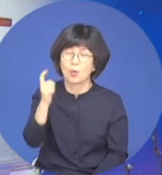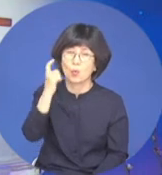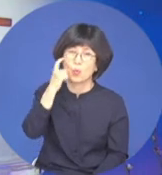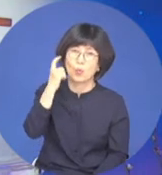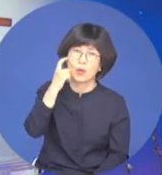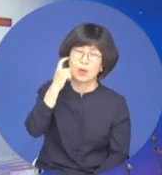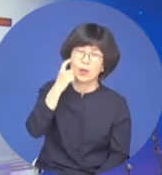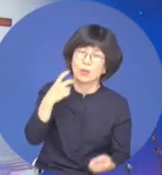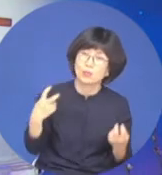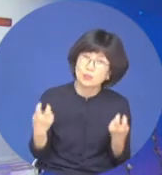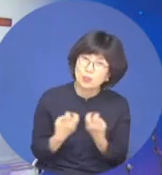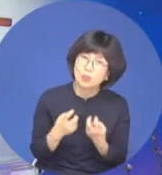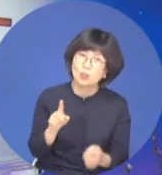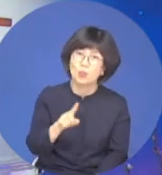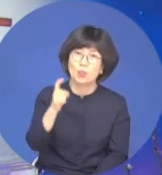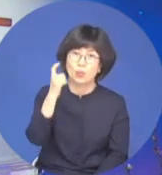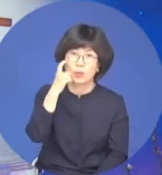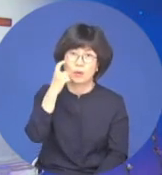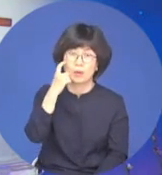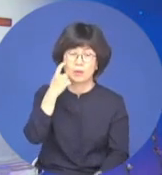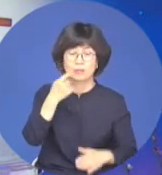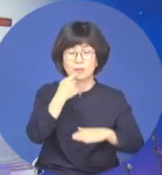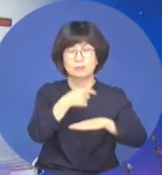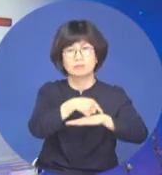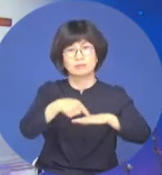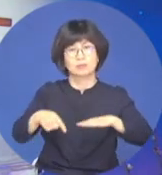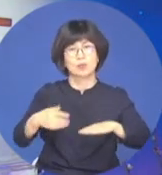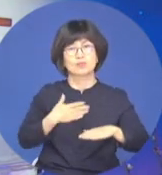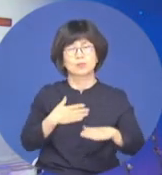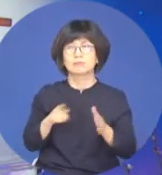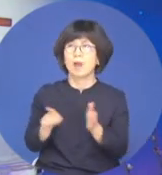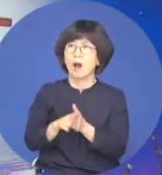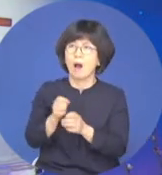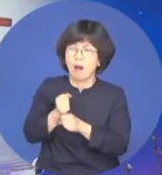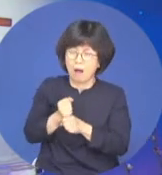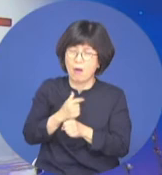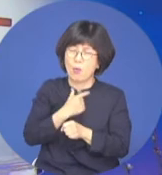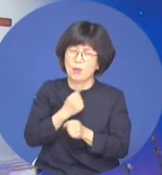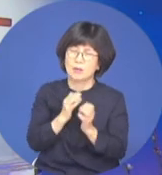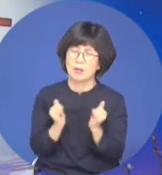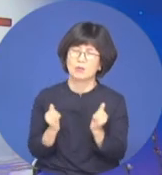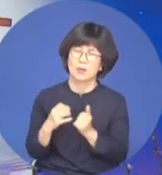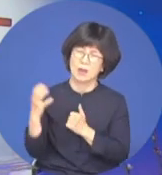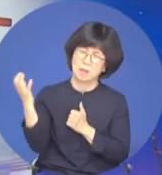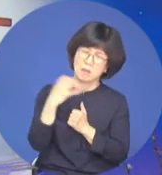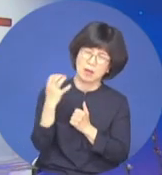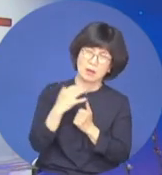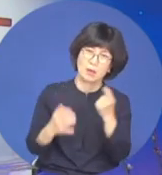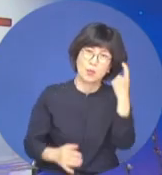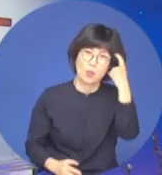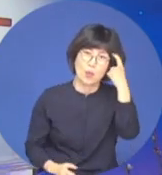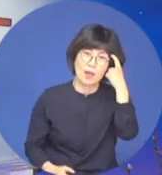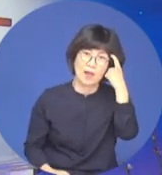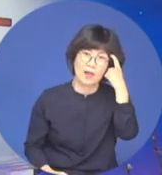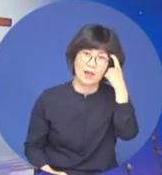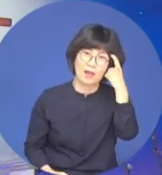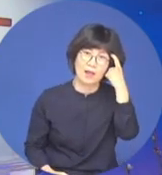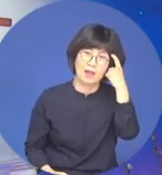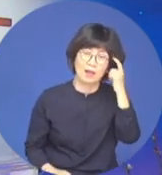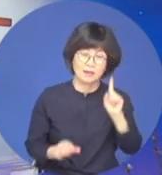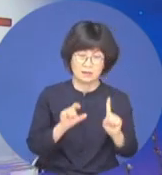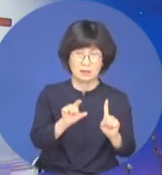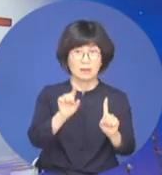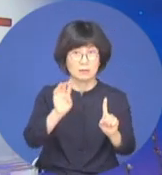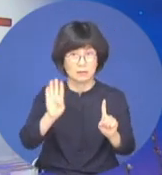어찌하여 우리 민족에게, 어찌하여 믿음을 지키는 우리에게 이렇게 박해가. 1장 4절을 보게 되면 뭐라고 얘기합니까?